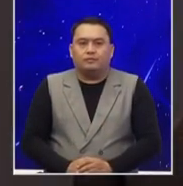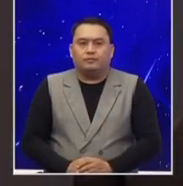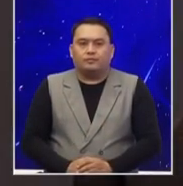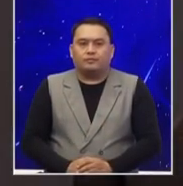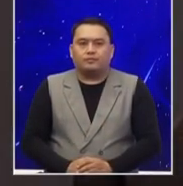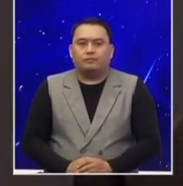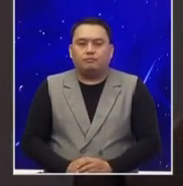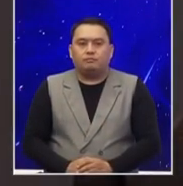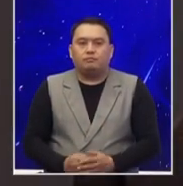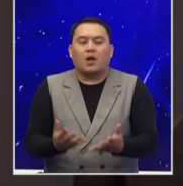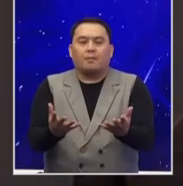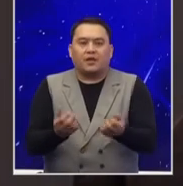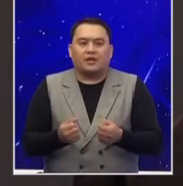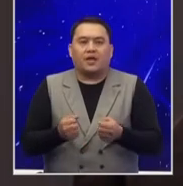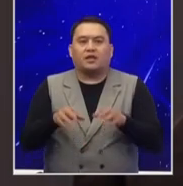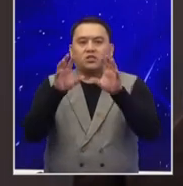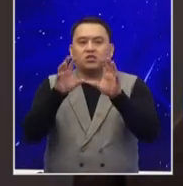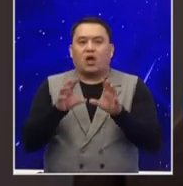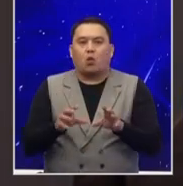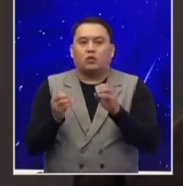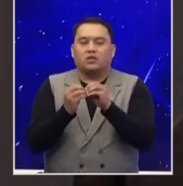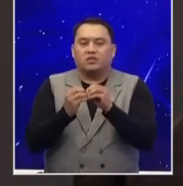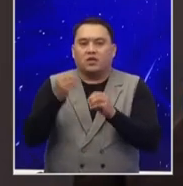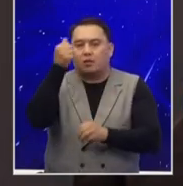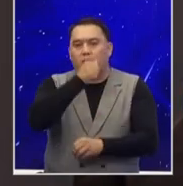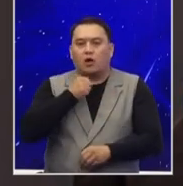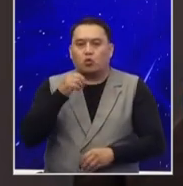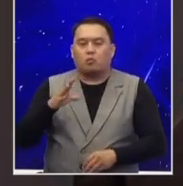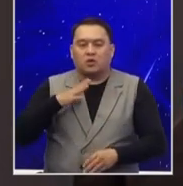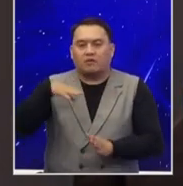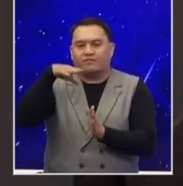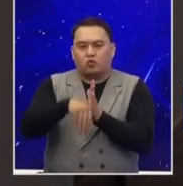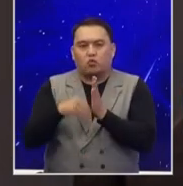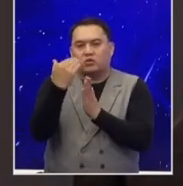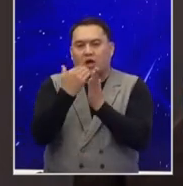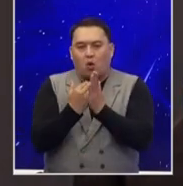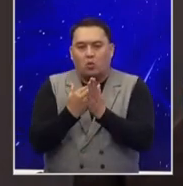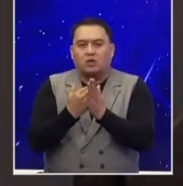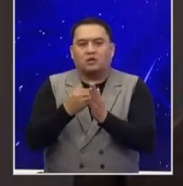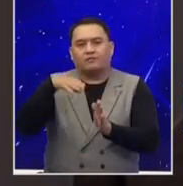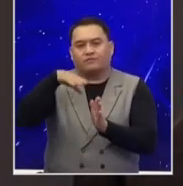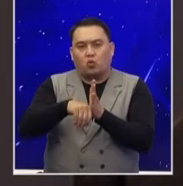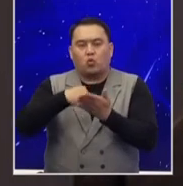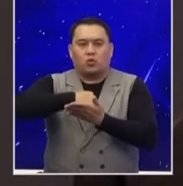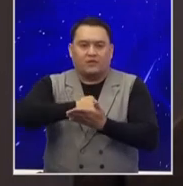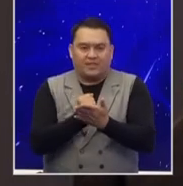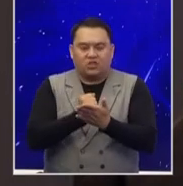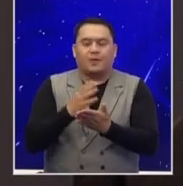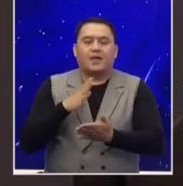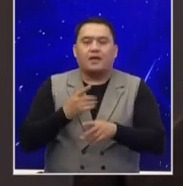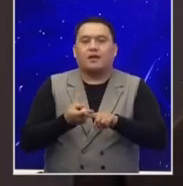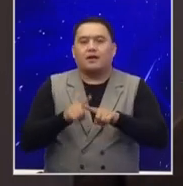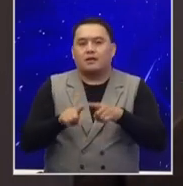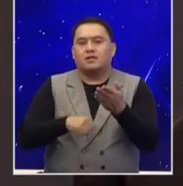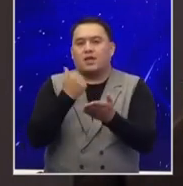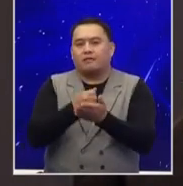Принятие этого кодекса было предусмотрено еще в 2010 году, было включено в концепцию развития правового государства, и как раз основной задачей